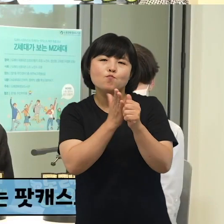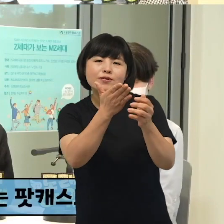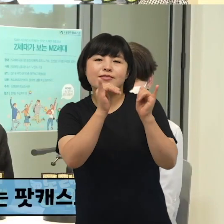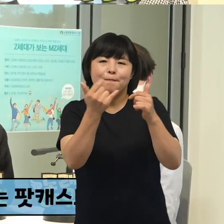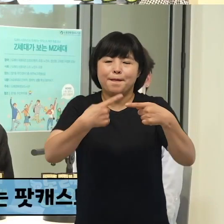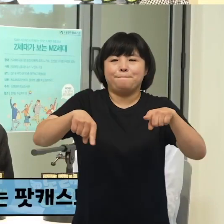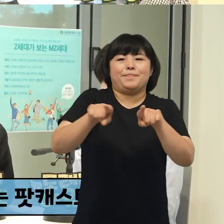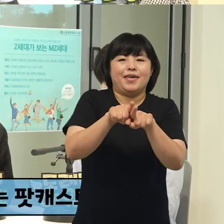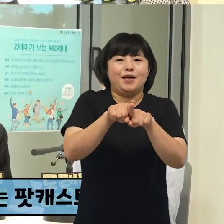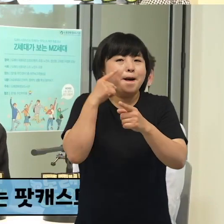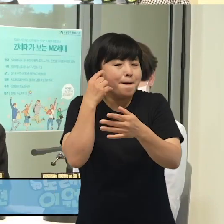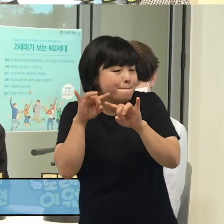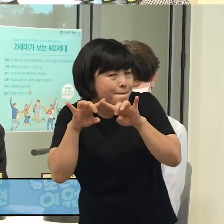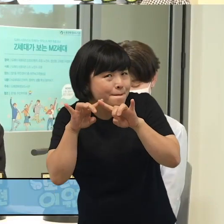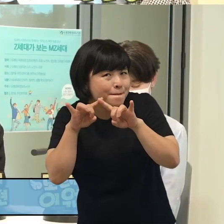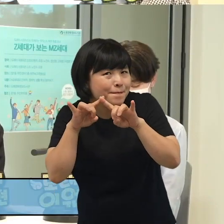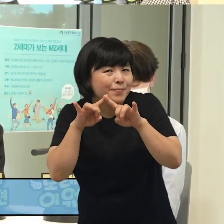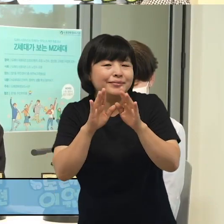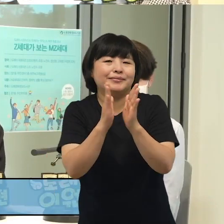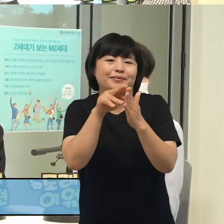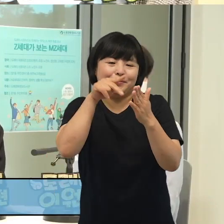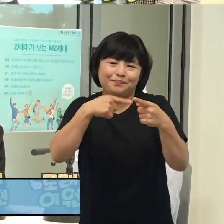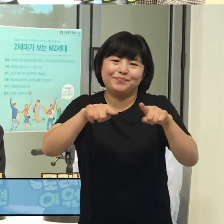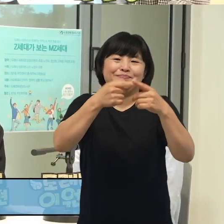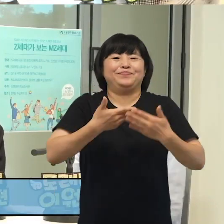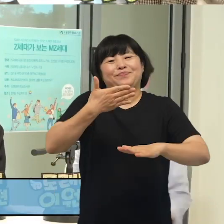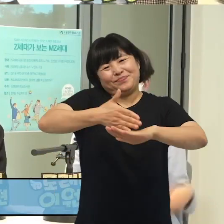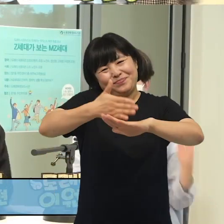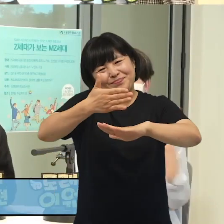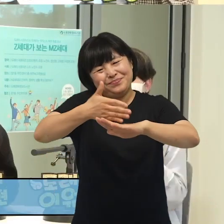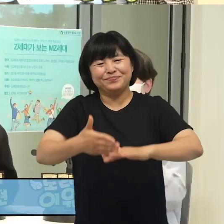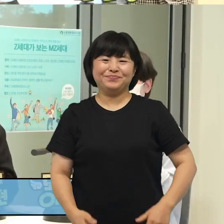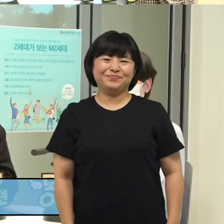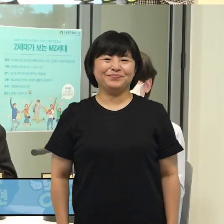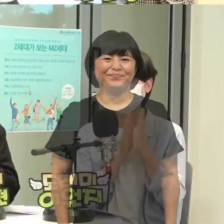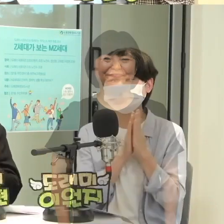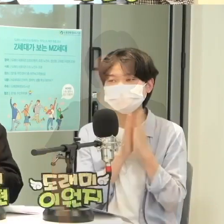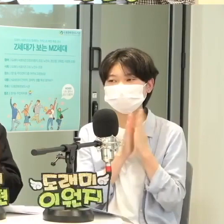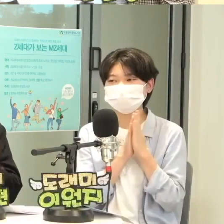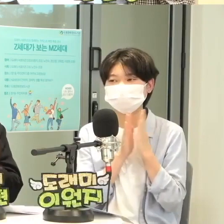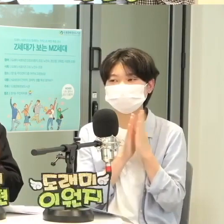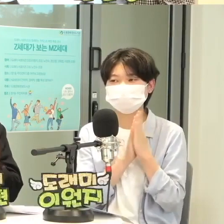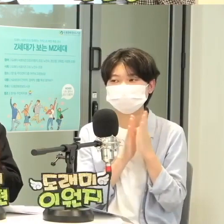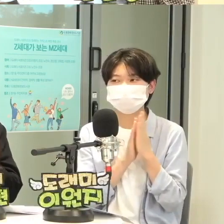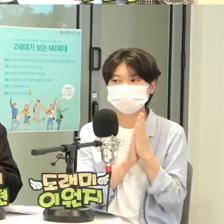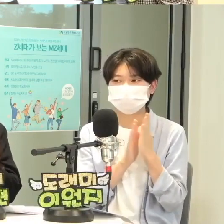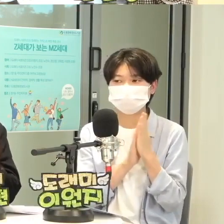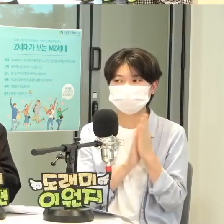서포터즈와 함께하는 팟캐스트 북팟 특별 코너였습니다. 감사합니다. 감사합니다.